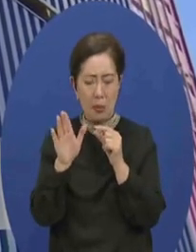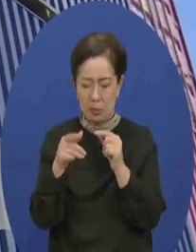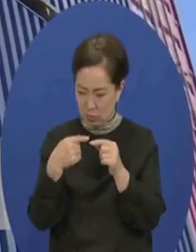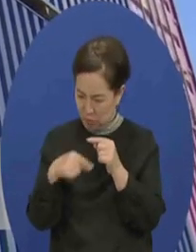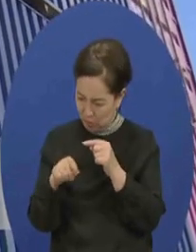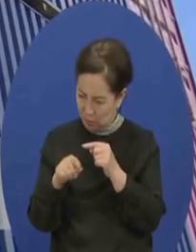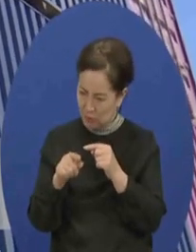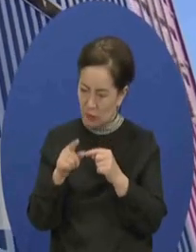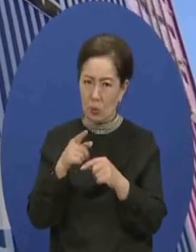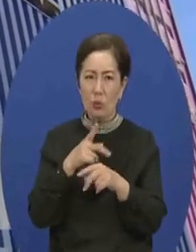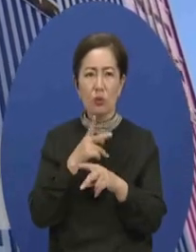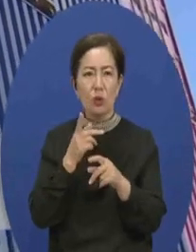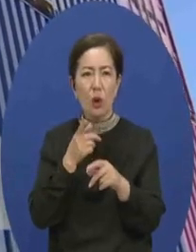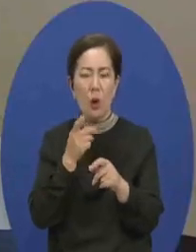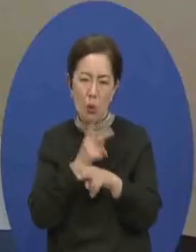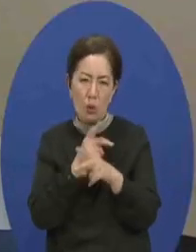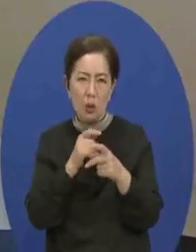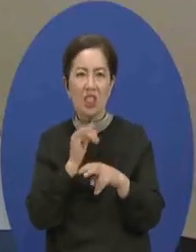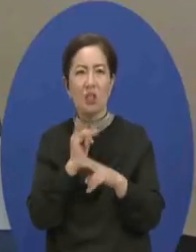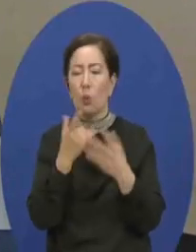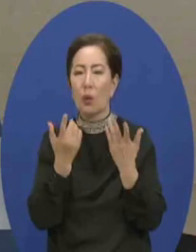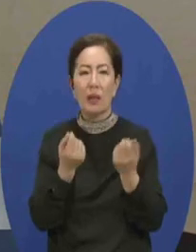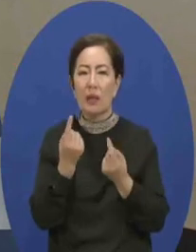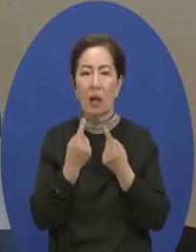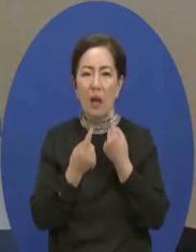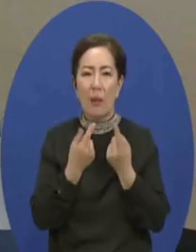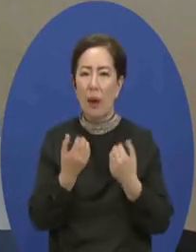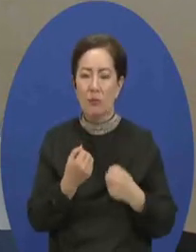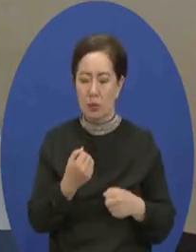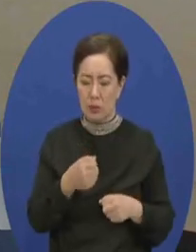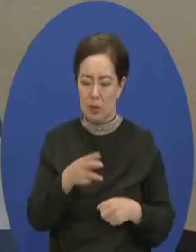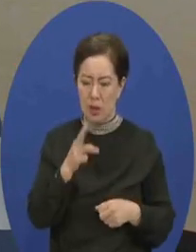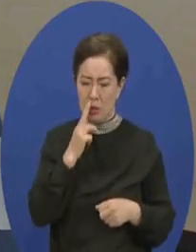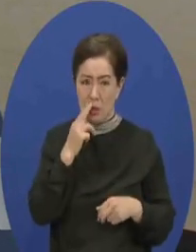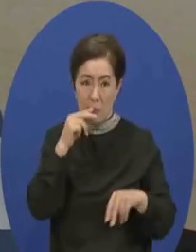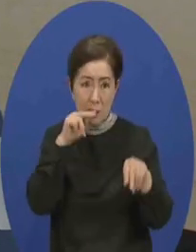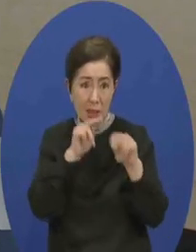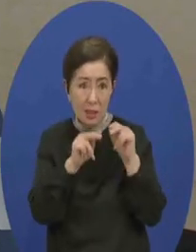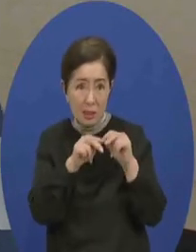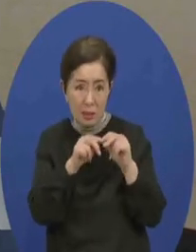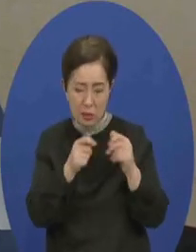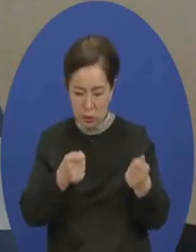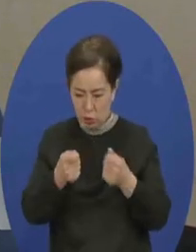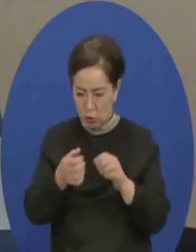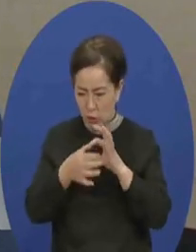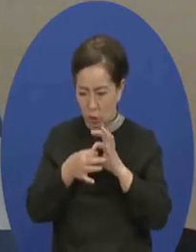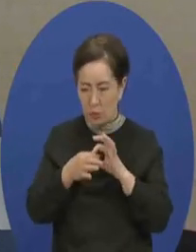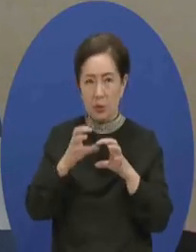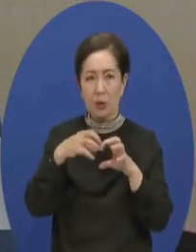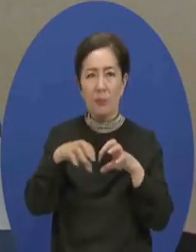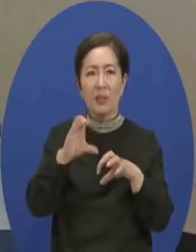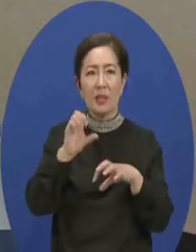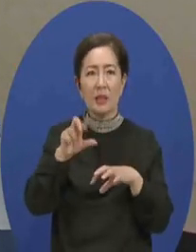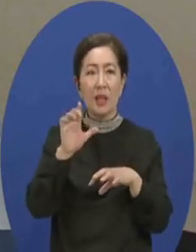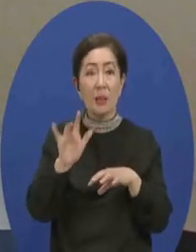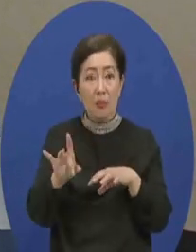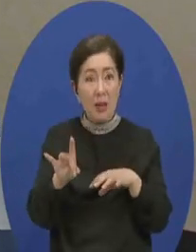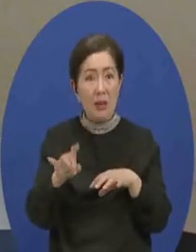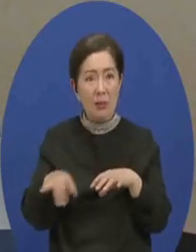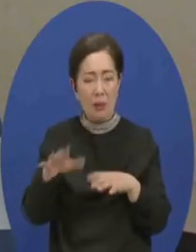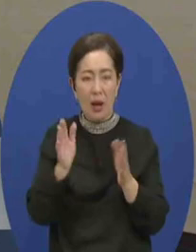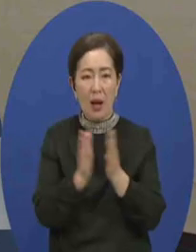улсын хурал авч хэлэлцээг байна. Тамхины хяналтын зохицуултыг сайжруулах чиглэлээр салбар дундын хамтын ажиллагааг илүү